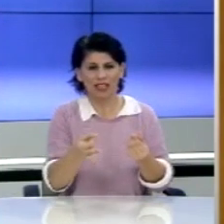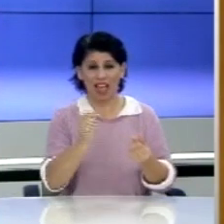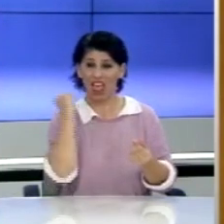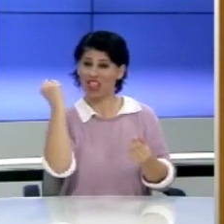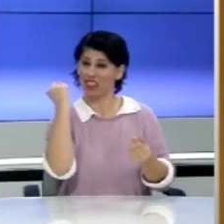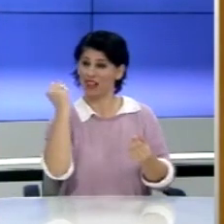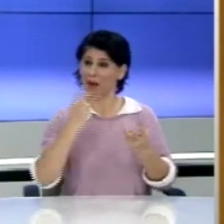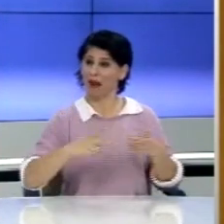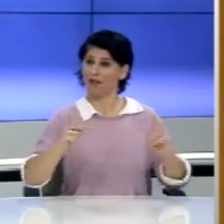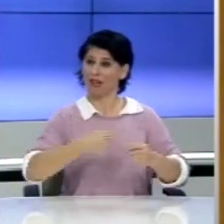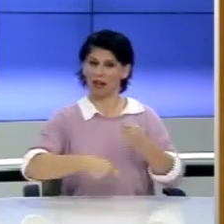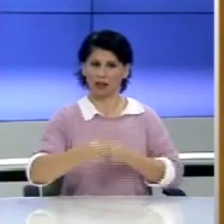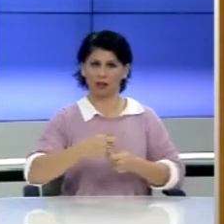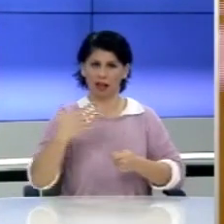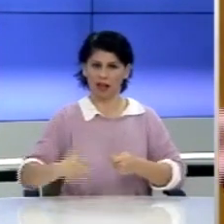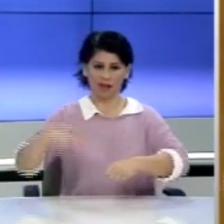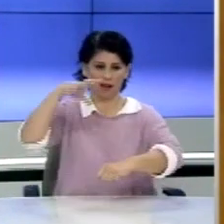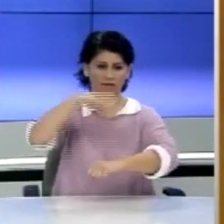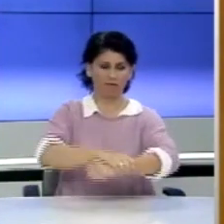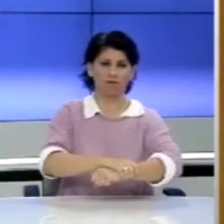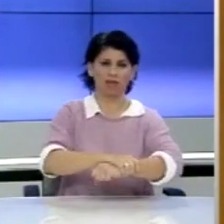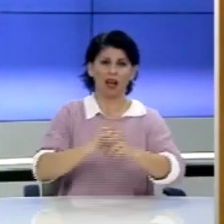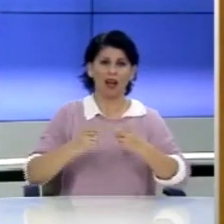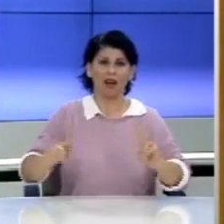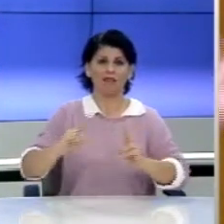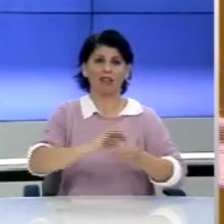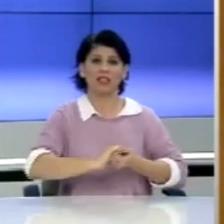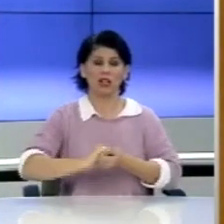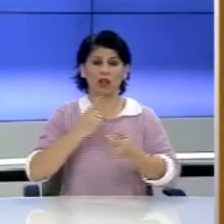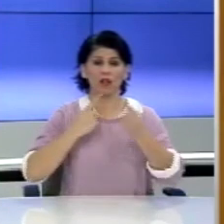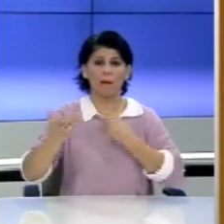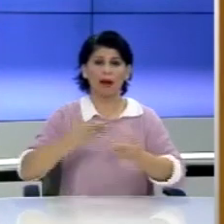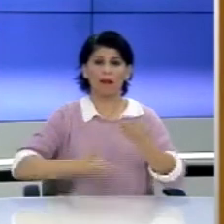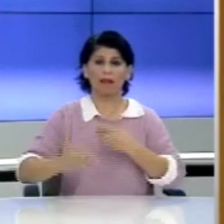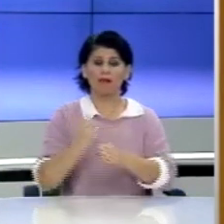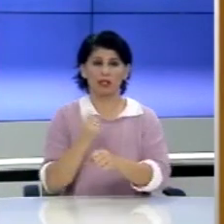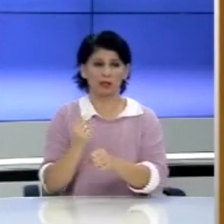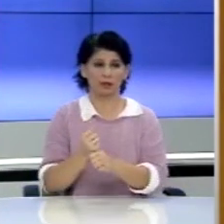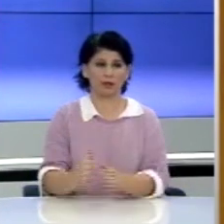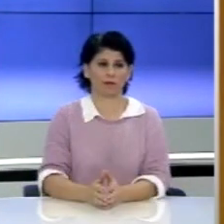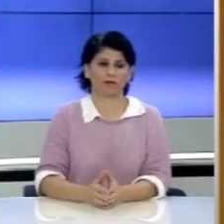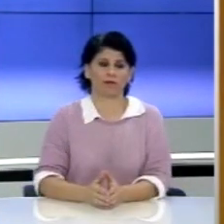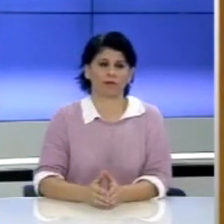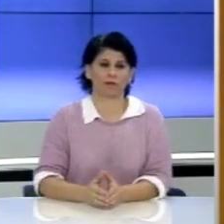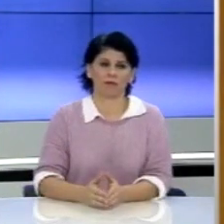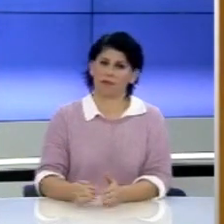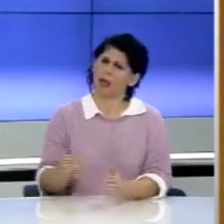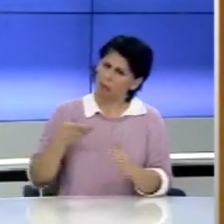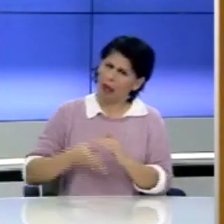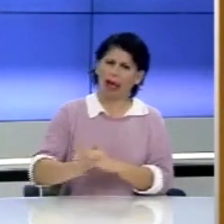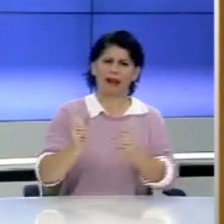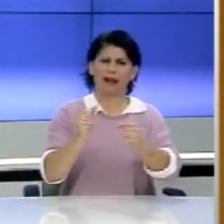έχετε αλυσοδέσει τις ελεύθερες συλλογικές διαπραγματεύσεις των εργαζομένων. Περνάει η κρίση,